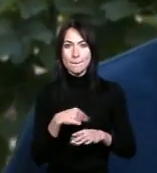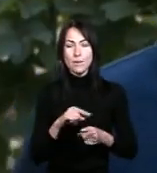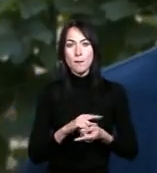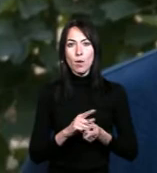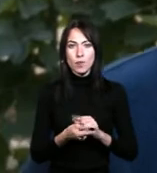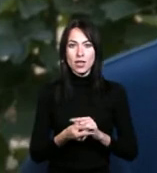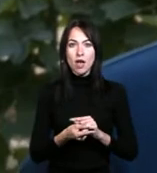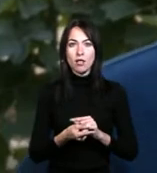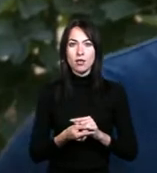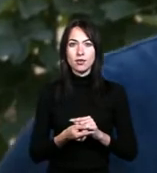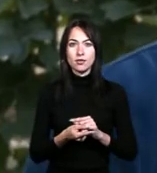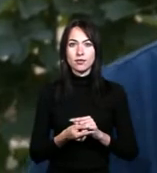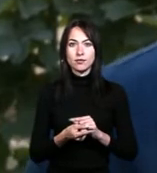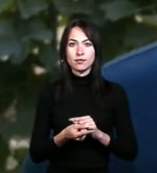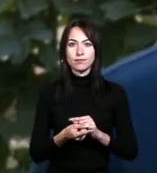поміняли